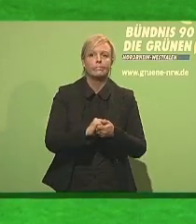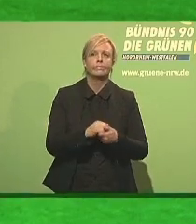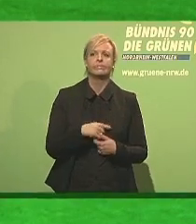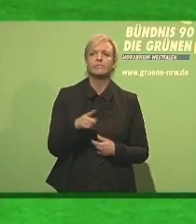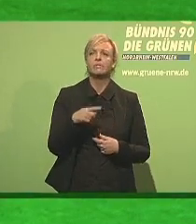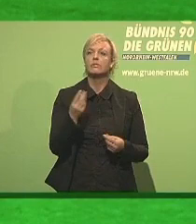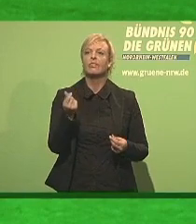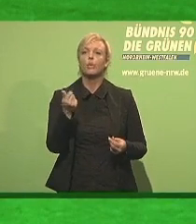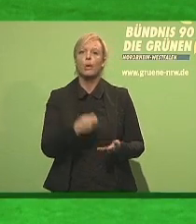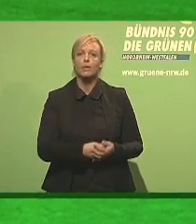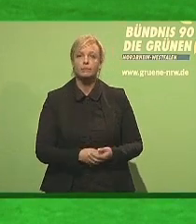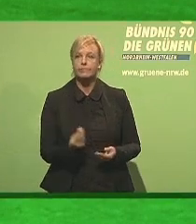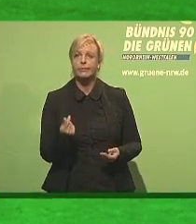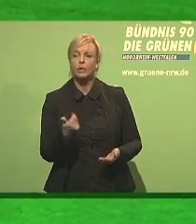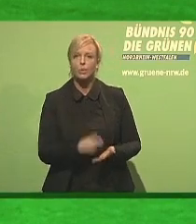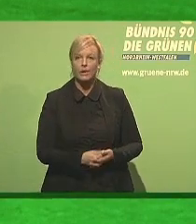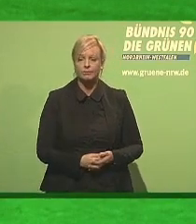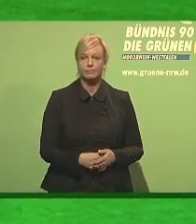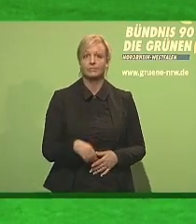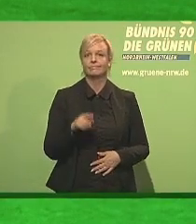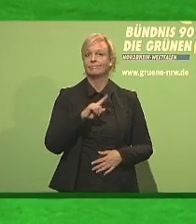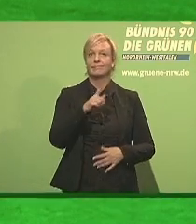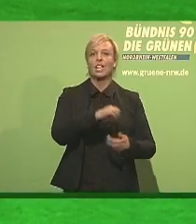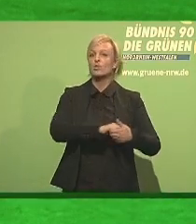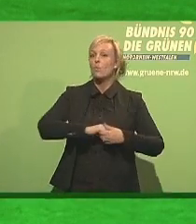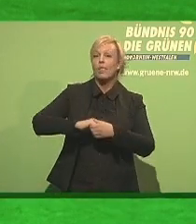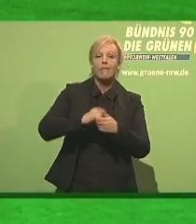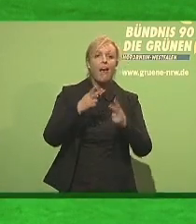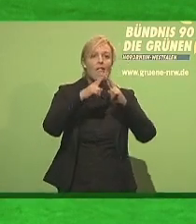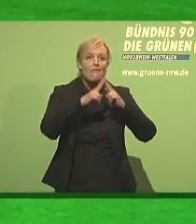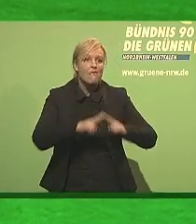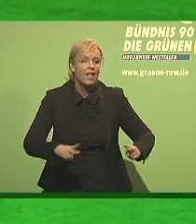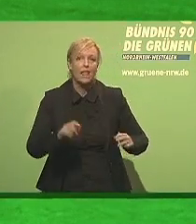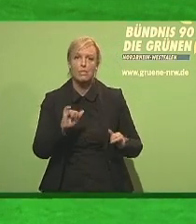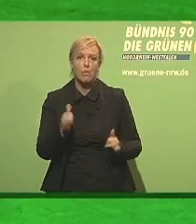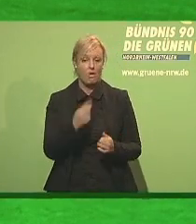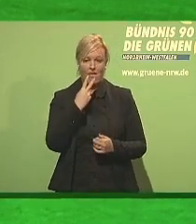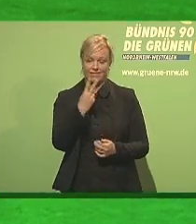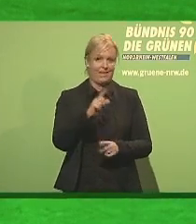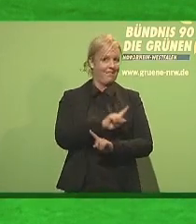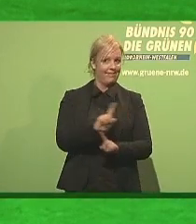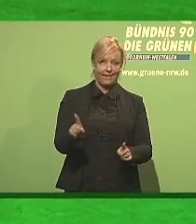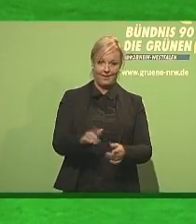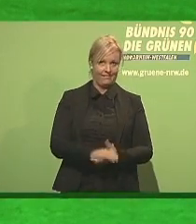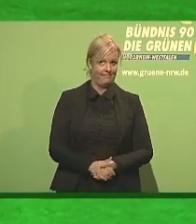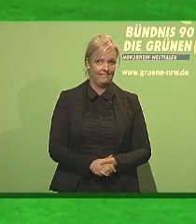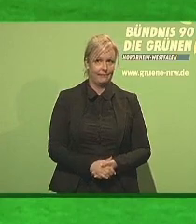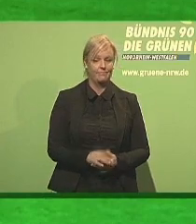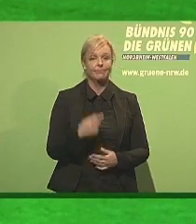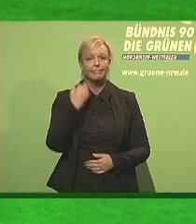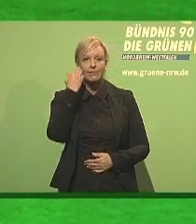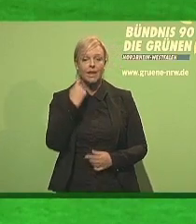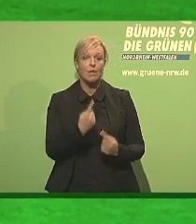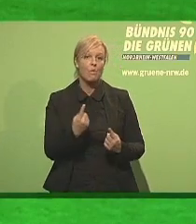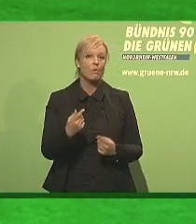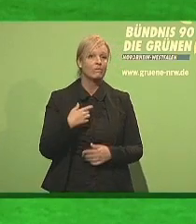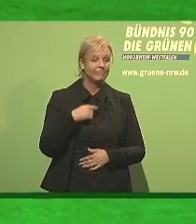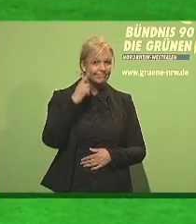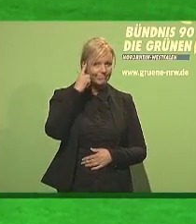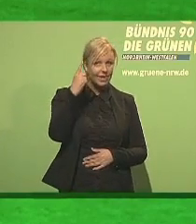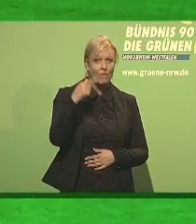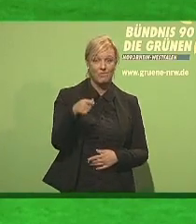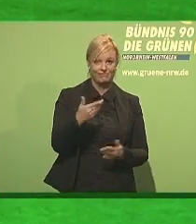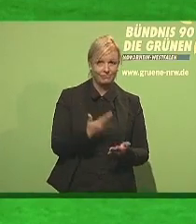uns, statt in ihr das historische Solidar- und Friedensprojekt zu sehen, das sie ist. Liebe Grüne, ich bin überzeugt, genau